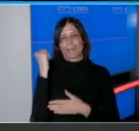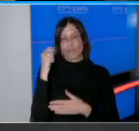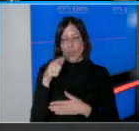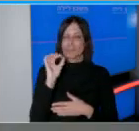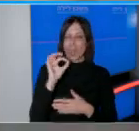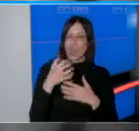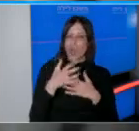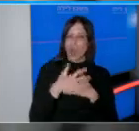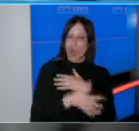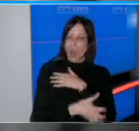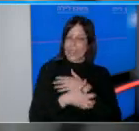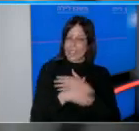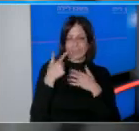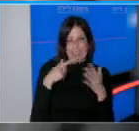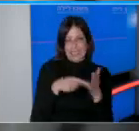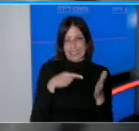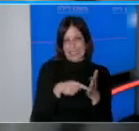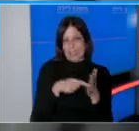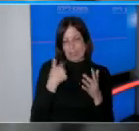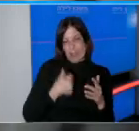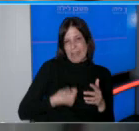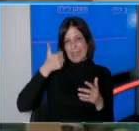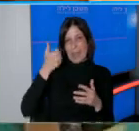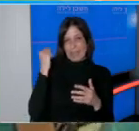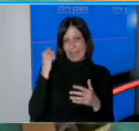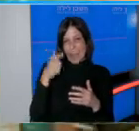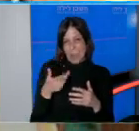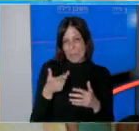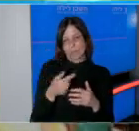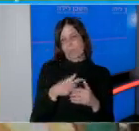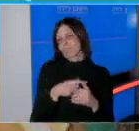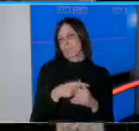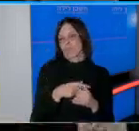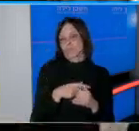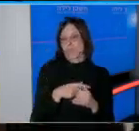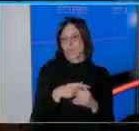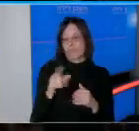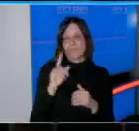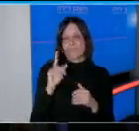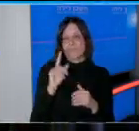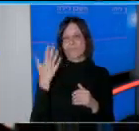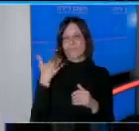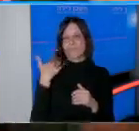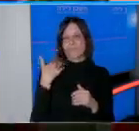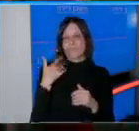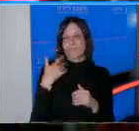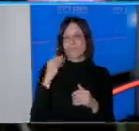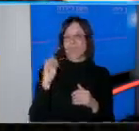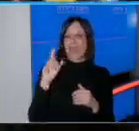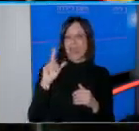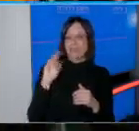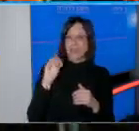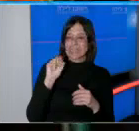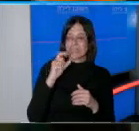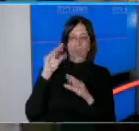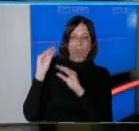העוני, והסיבה של מנכ״ל הביטוח הלאומי מאיר שפיגל, זה שלא עבר מהלמ"ס, לא